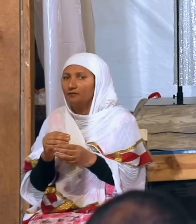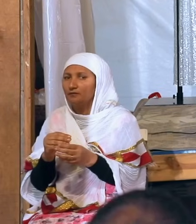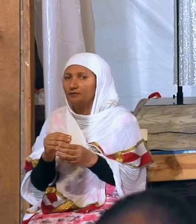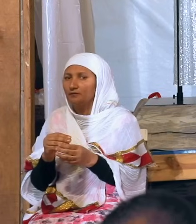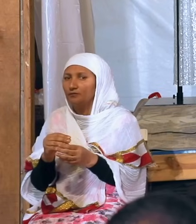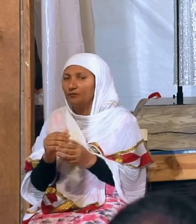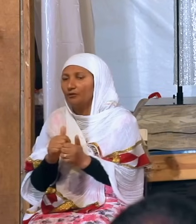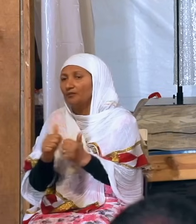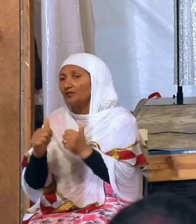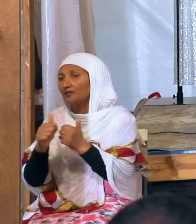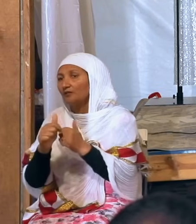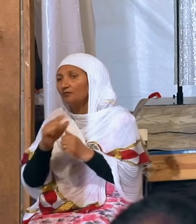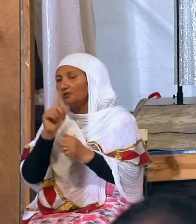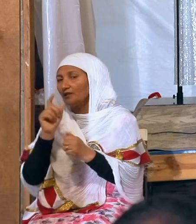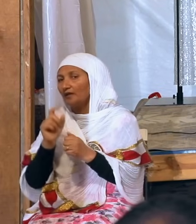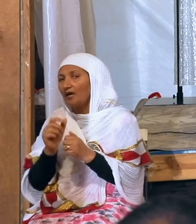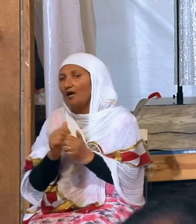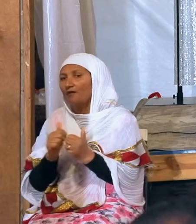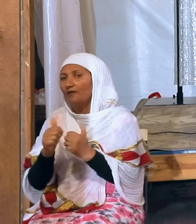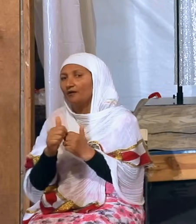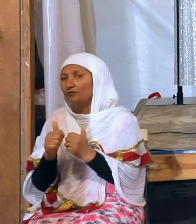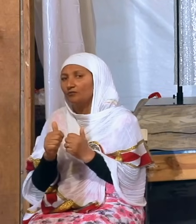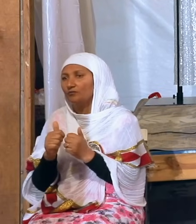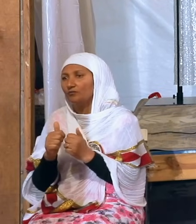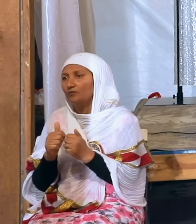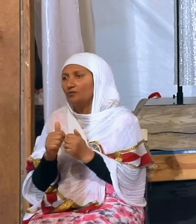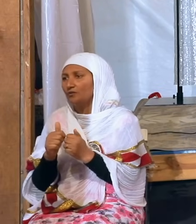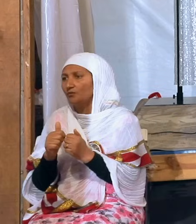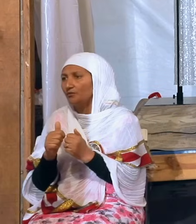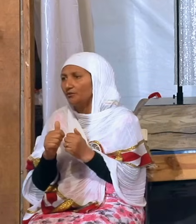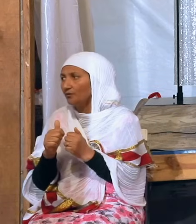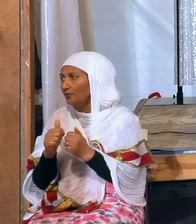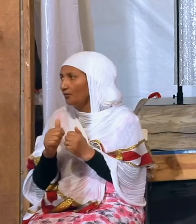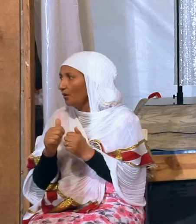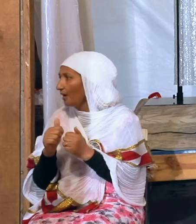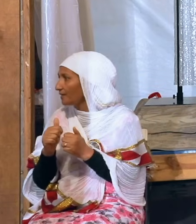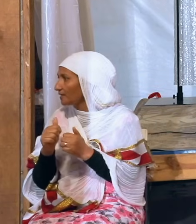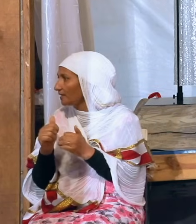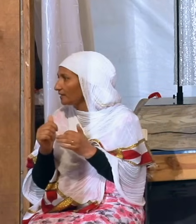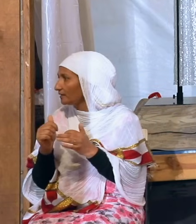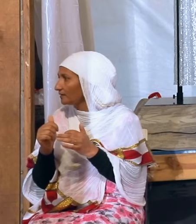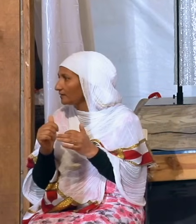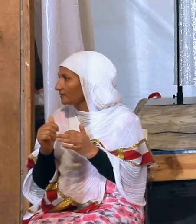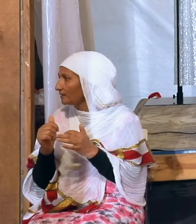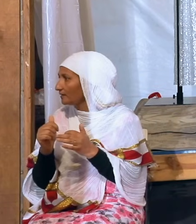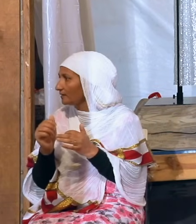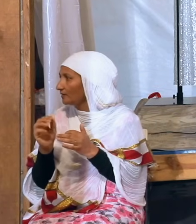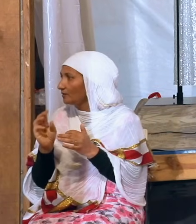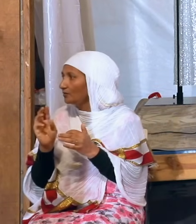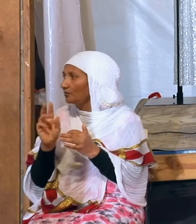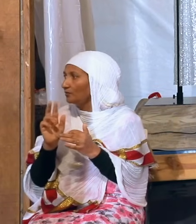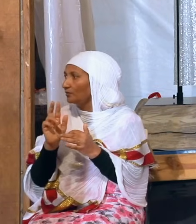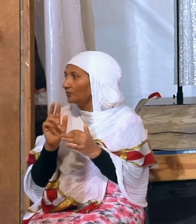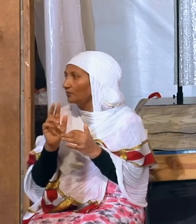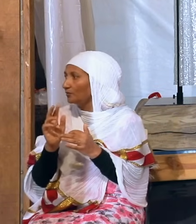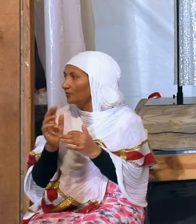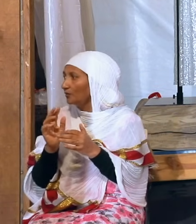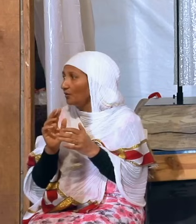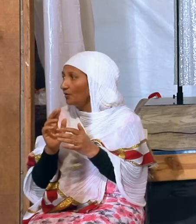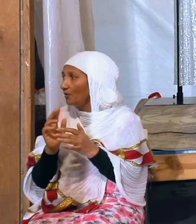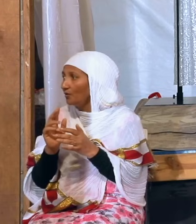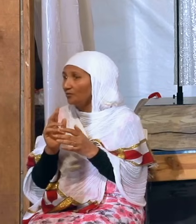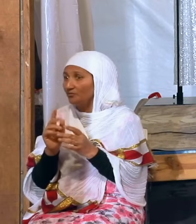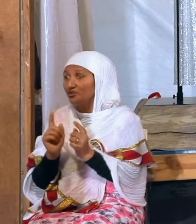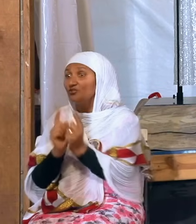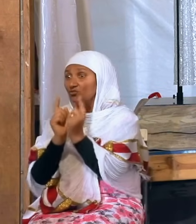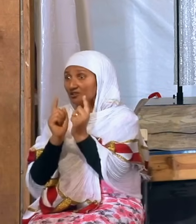ጥያቄ አብረው ያልፋሉ ማለት ነው። ሩካቤ ስጋን በተመለከተ የተነሳ ጥያቄ ነው። ሁለተኛው ልጆቻችን ከትምህርት ቤታቸው